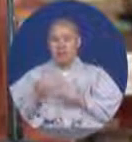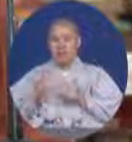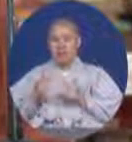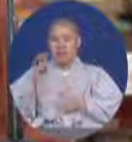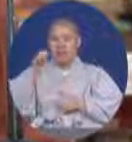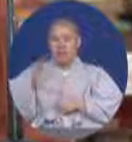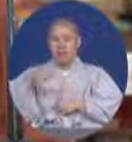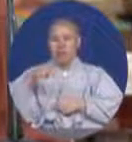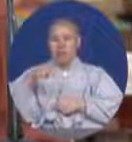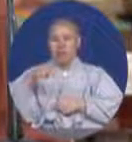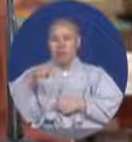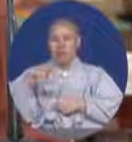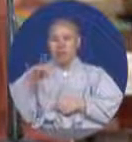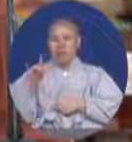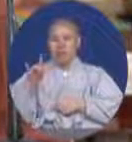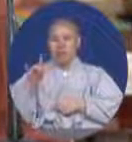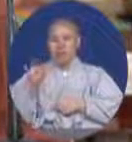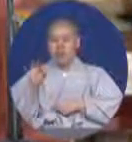무생법이다.